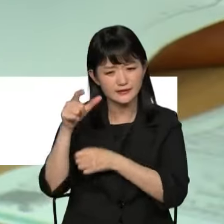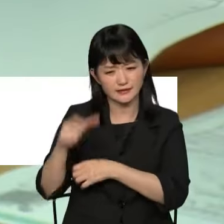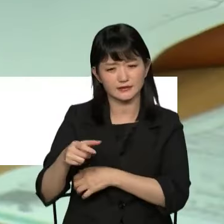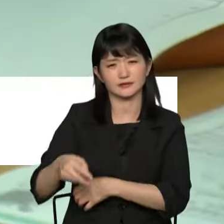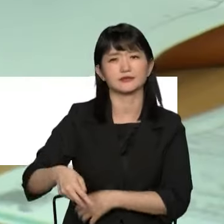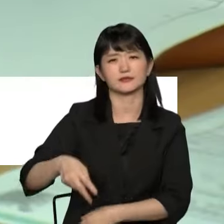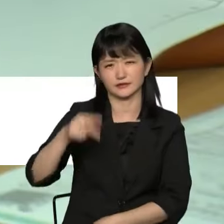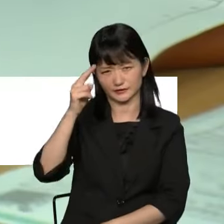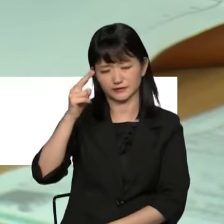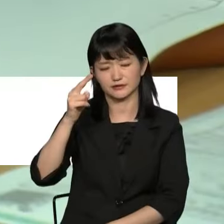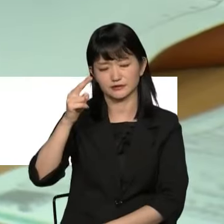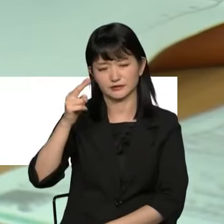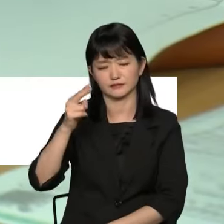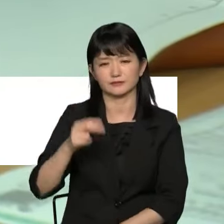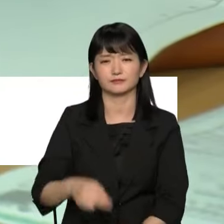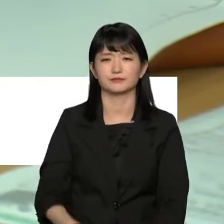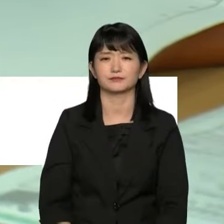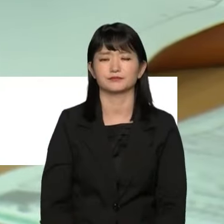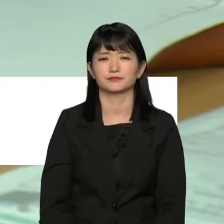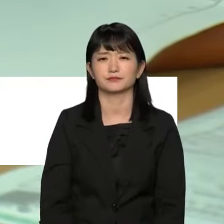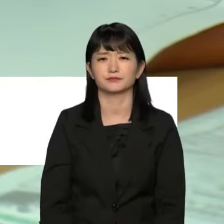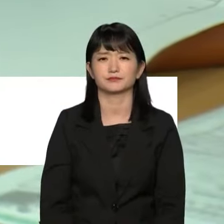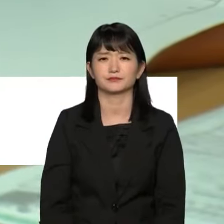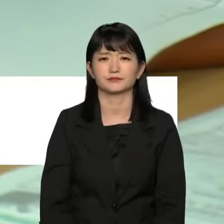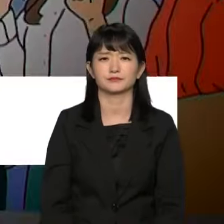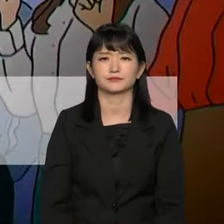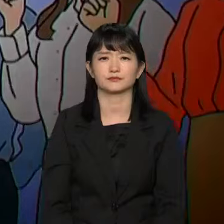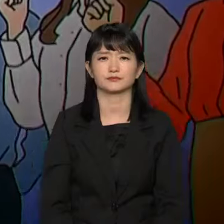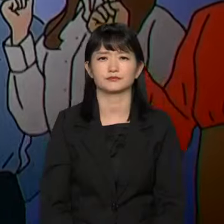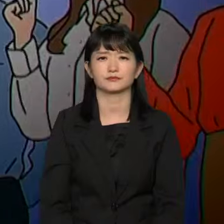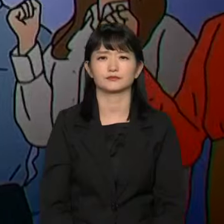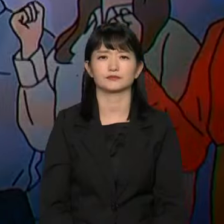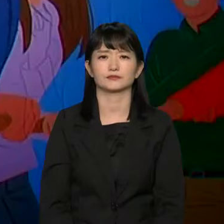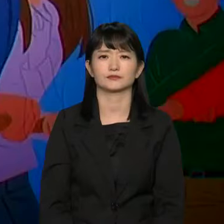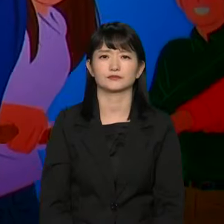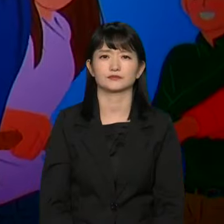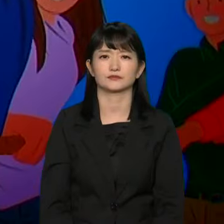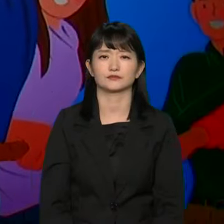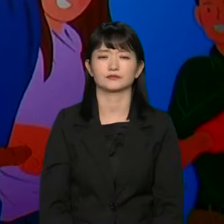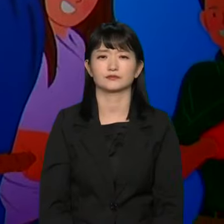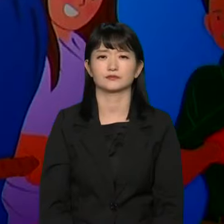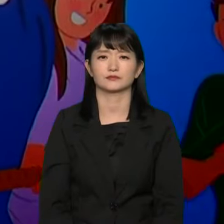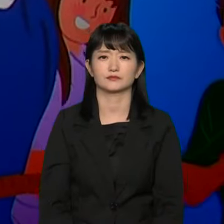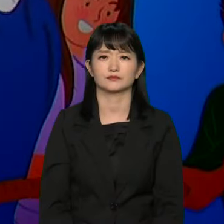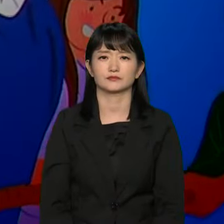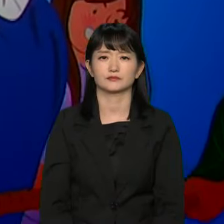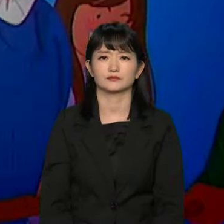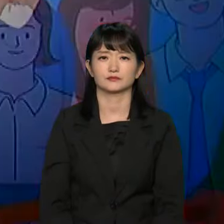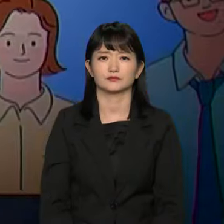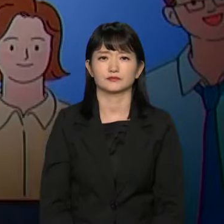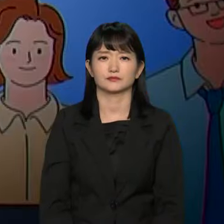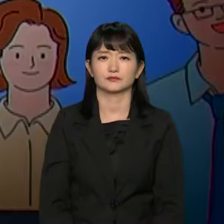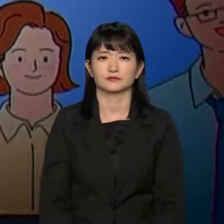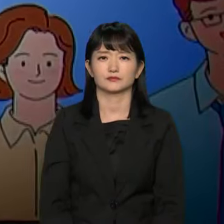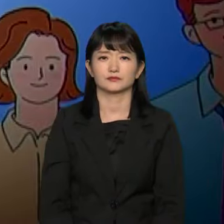대해서는 강력하게 근절하려고 노력하고 있습니다. JTBC 정혜성입니다.